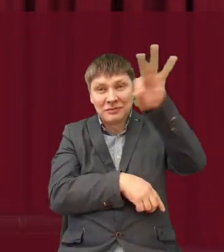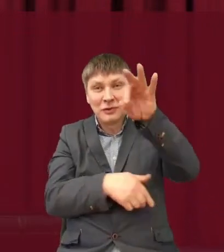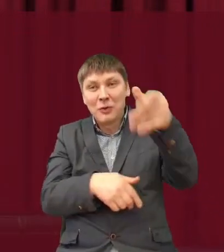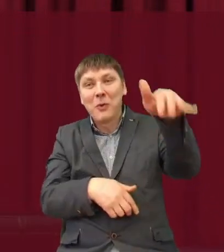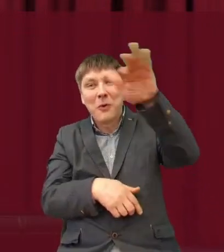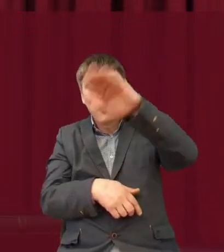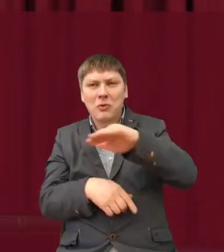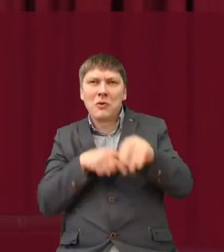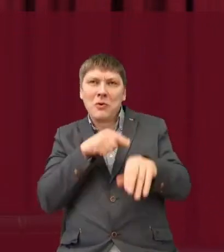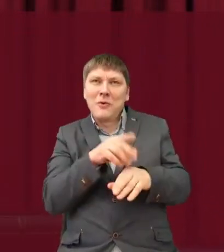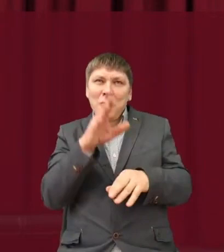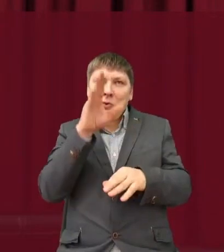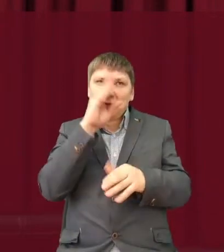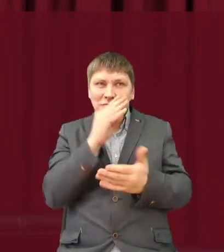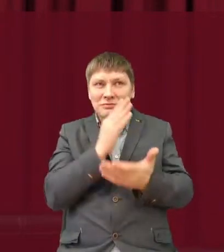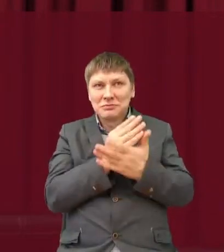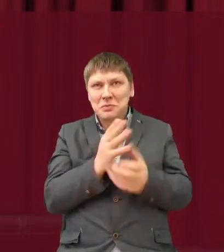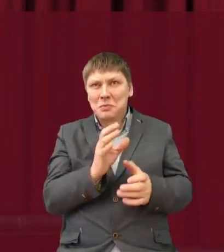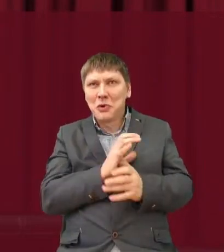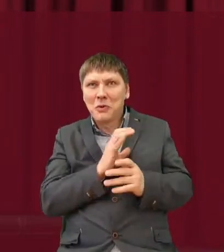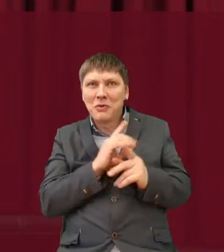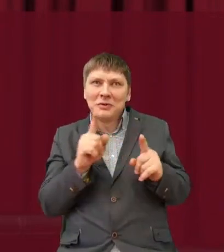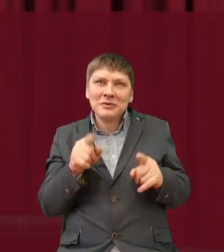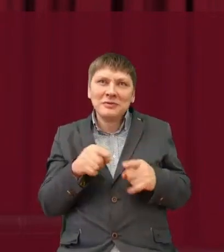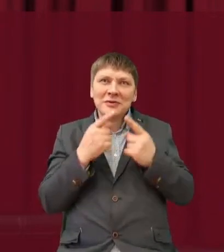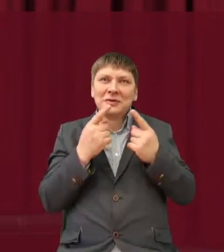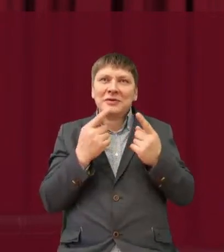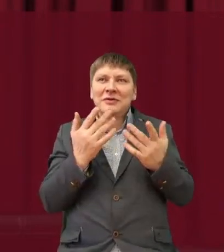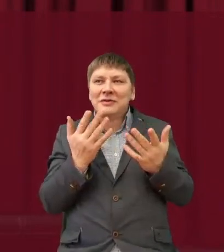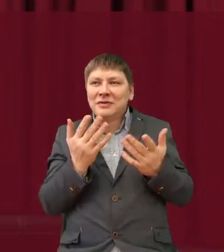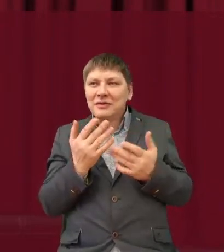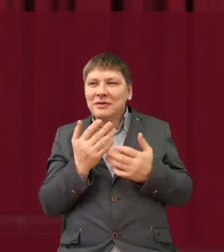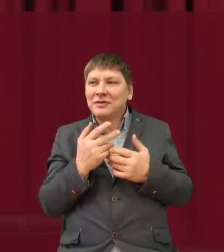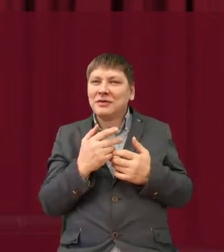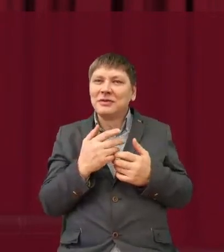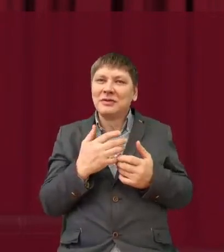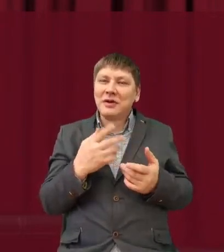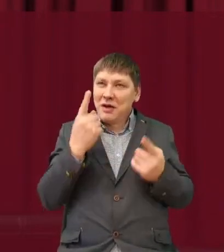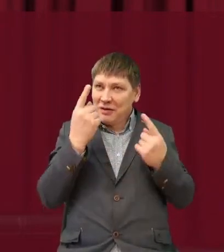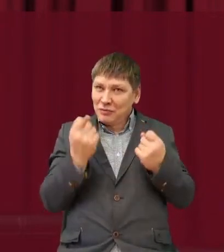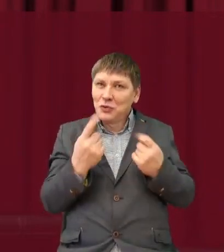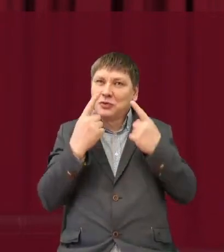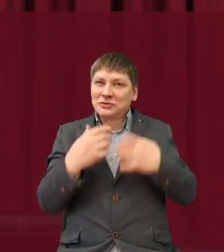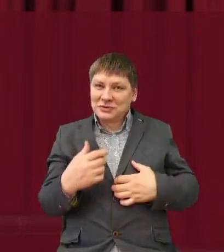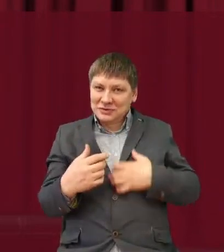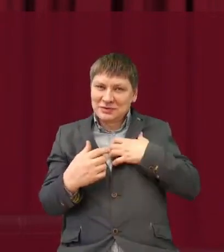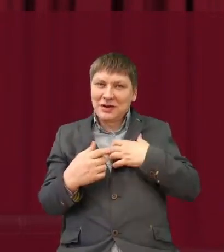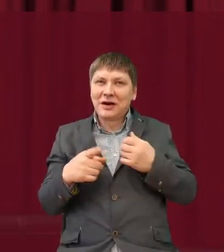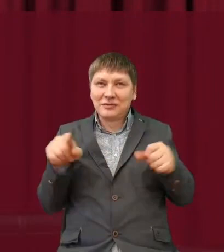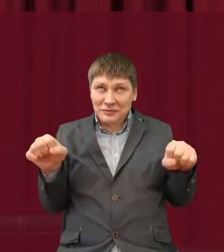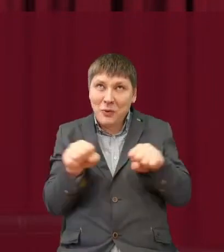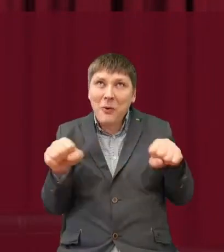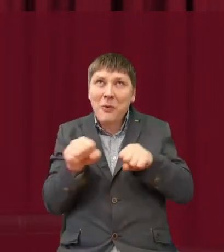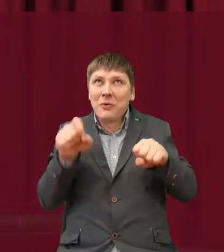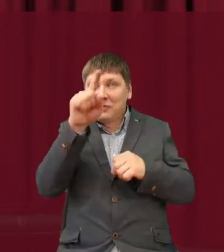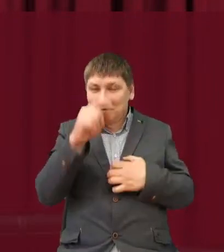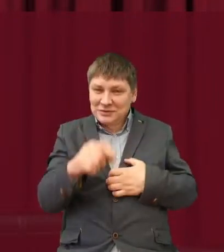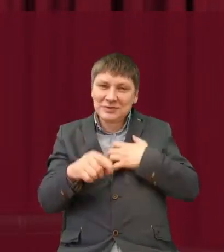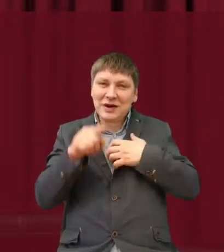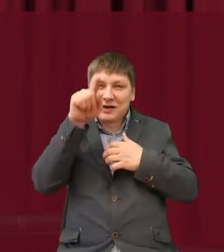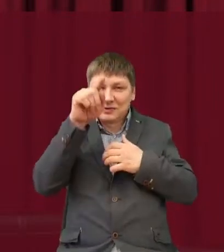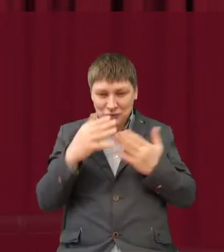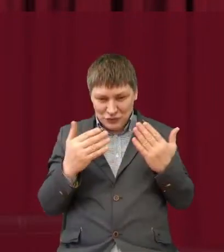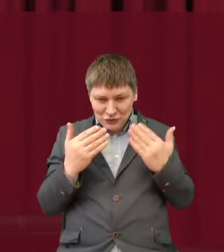богатства глоток успеха воздуха не хватает страх высоты приходит ноги трясутся ещё